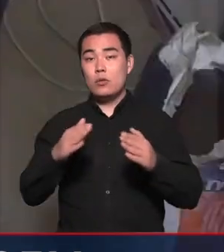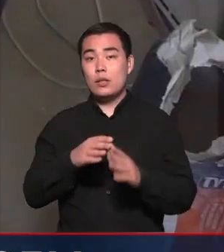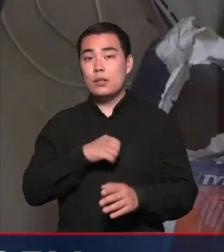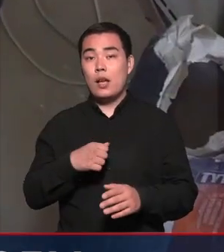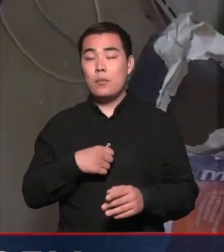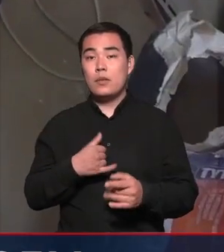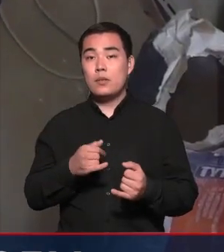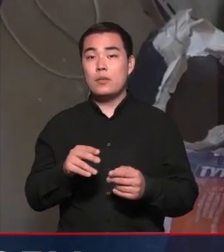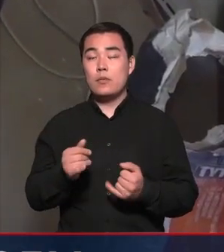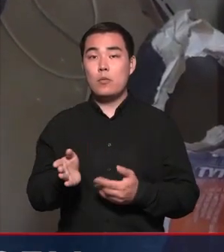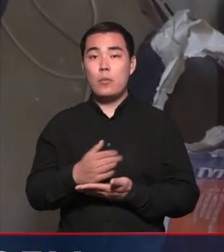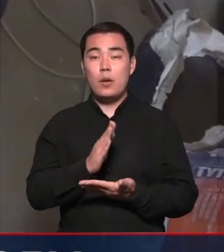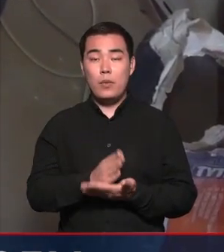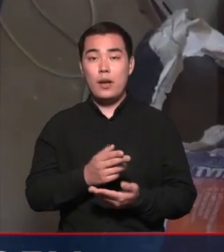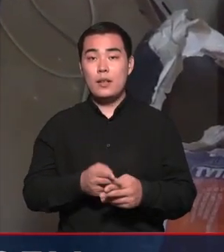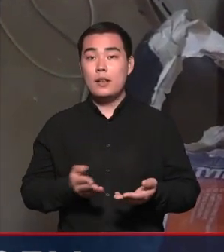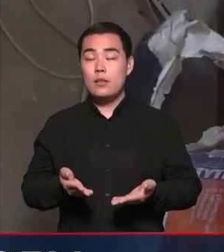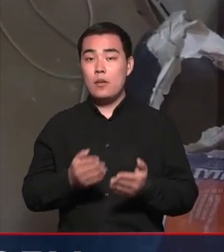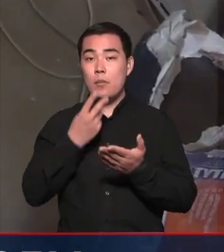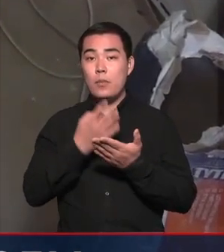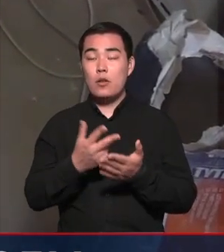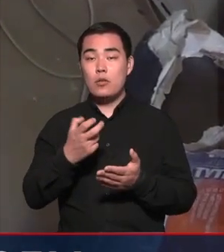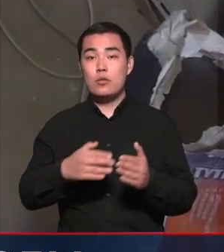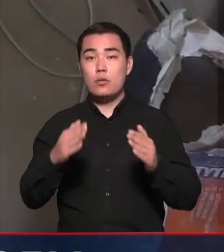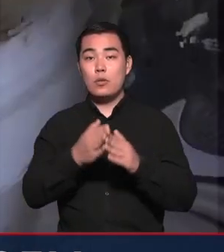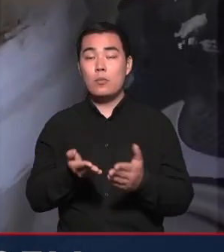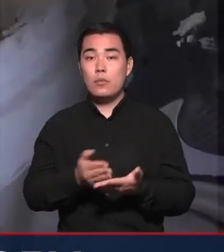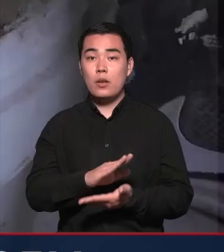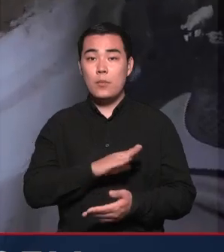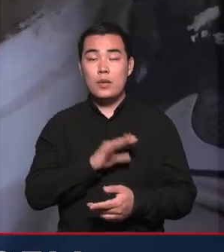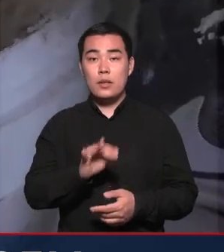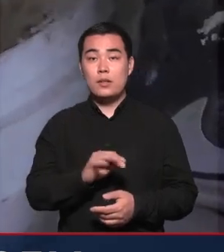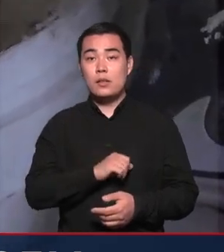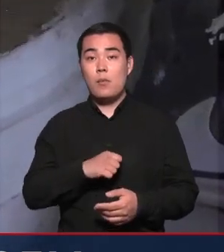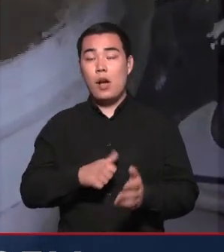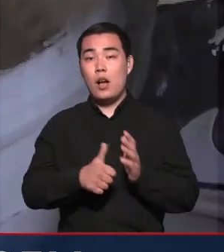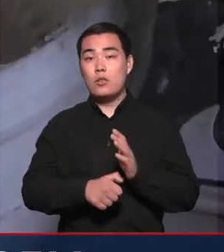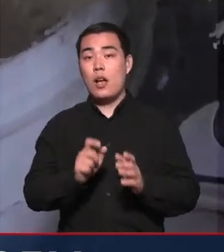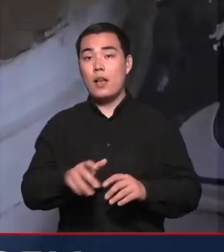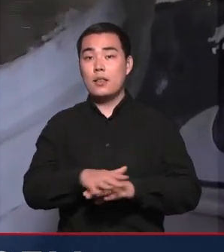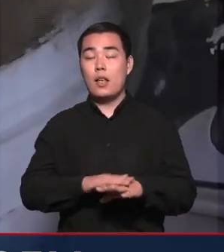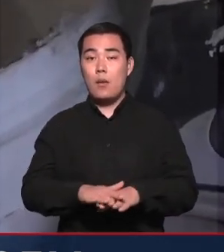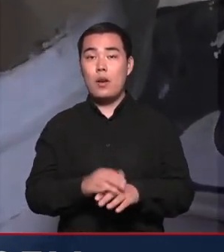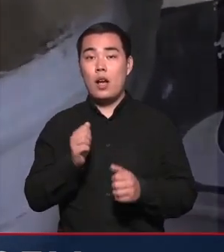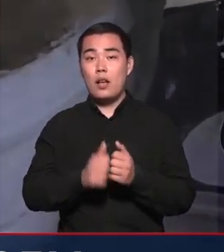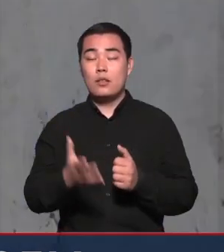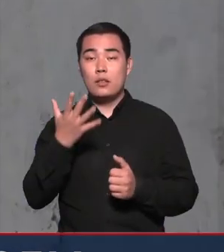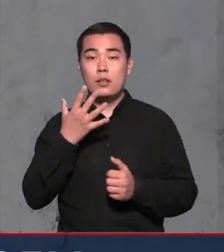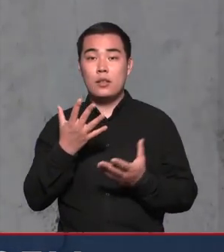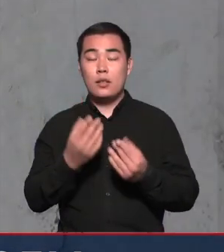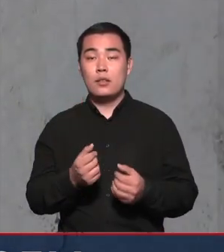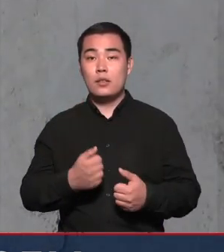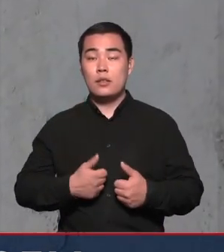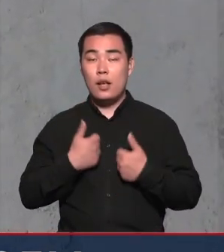біртіндеп бұзылып жатыр. Қалада 300-ге жуық үй күрелді. 600-ден астам азамат күн суытпай бар шаруаны